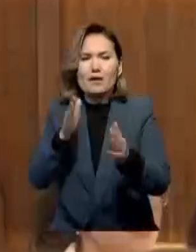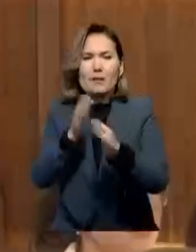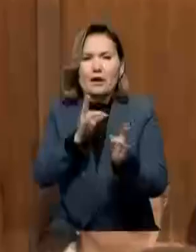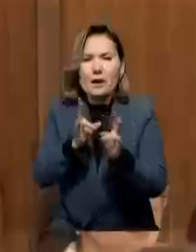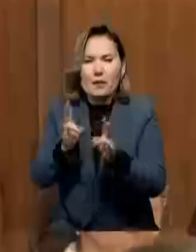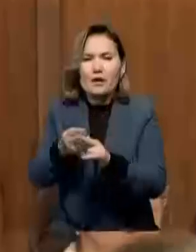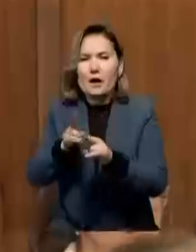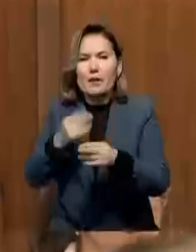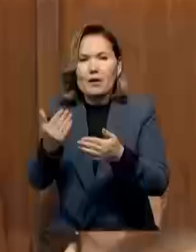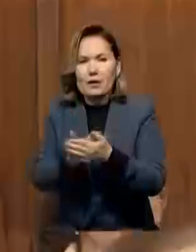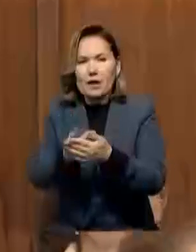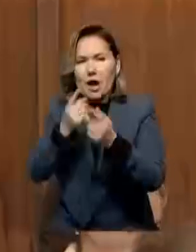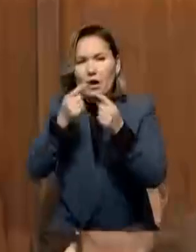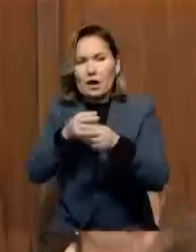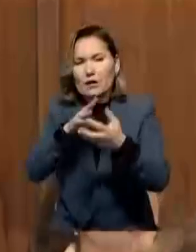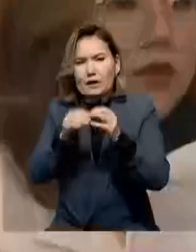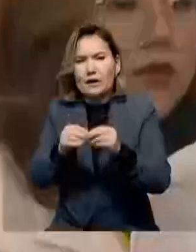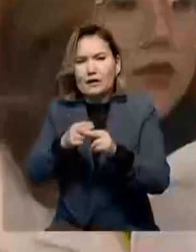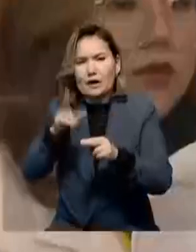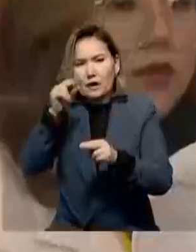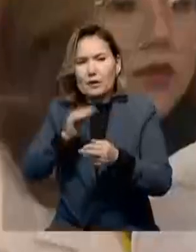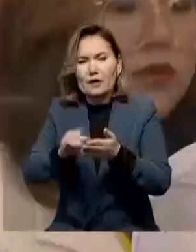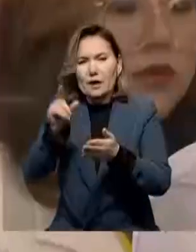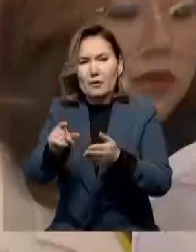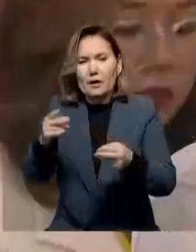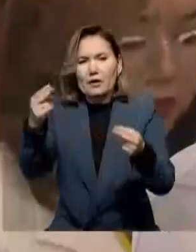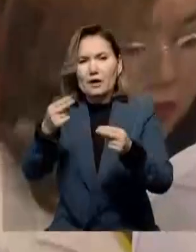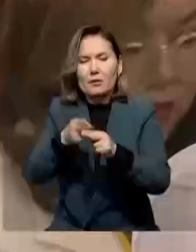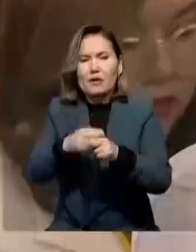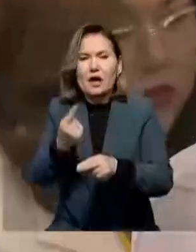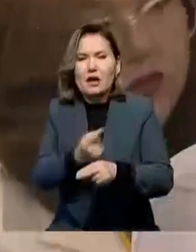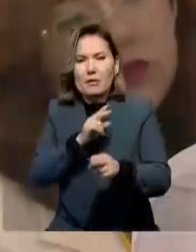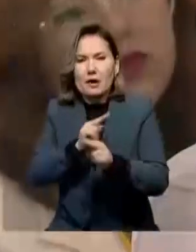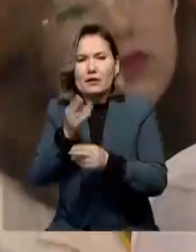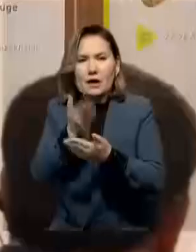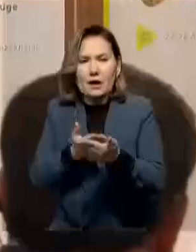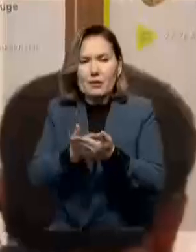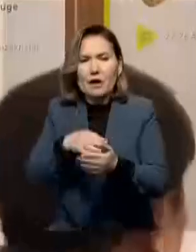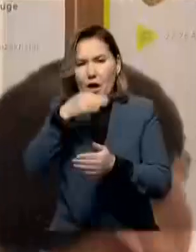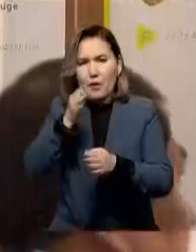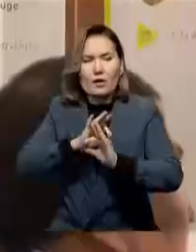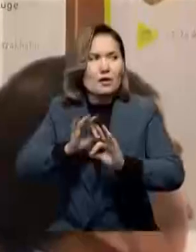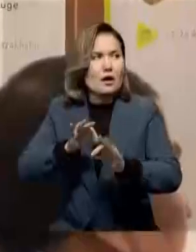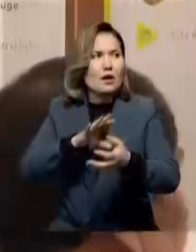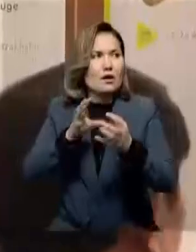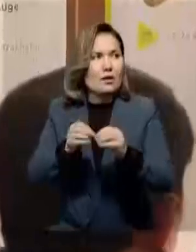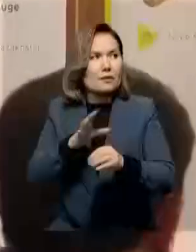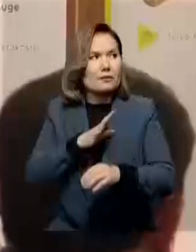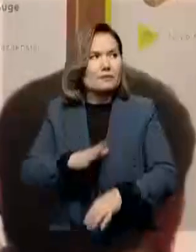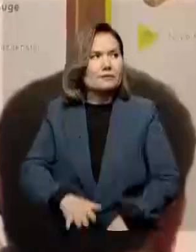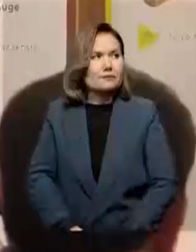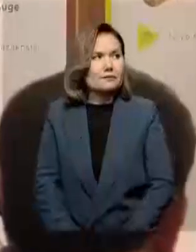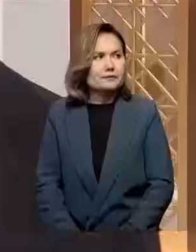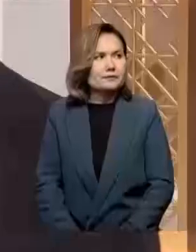табиғи апат жағдайында хабар тарату және дата журналистика бойынша шеберлік сабақтарына қатысып тәжірибе алмасып жатыр.